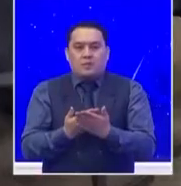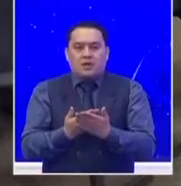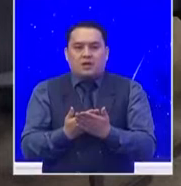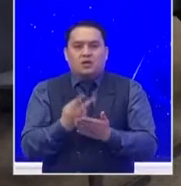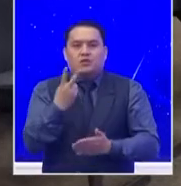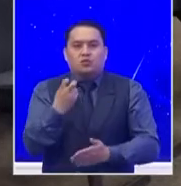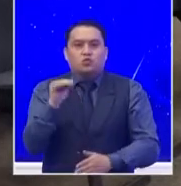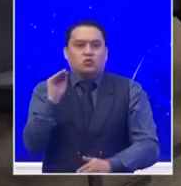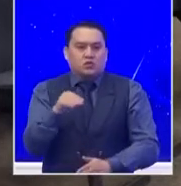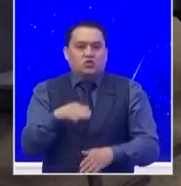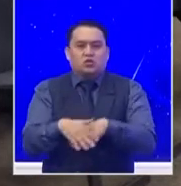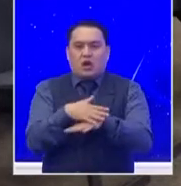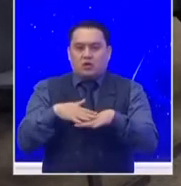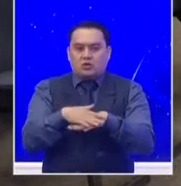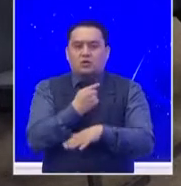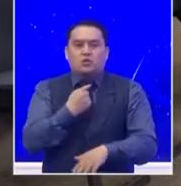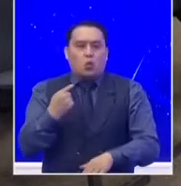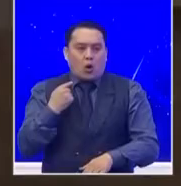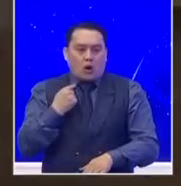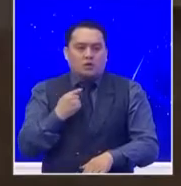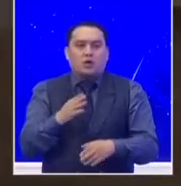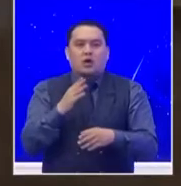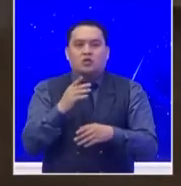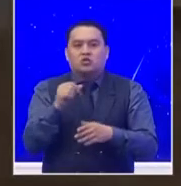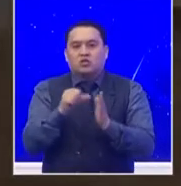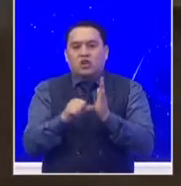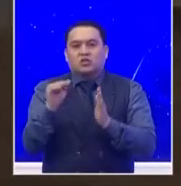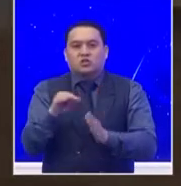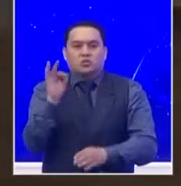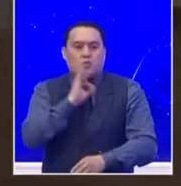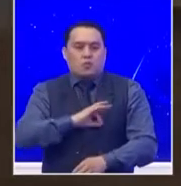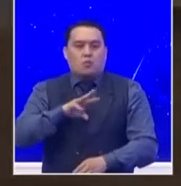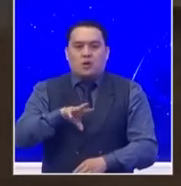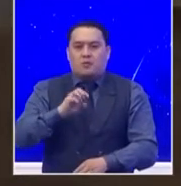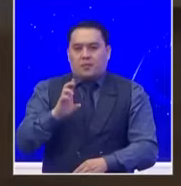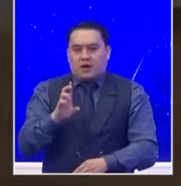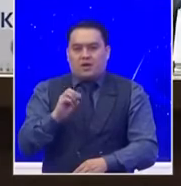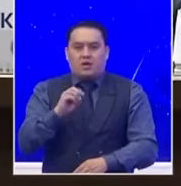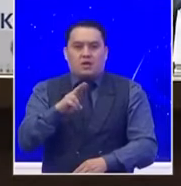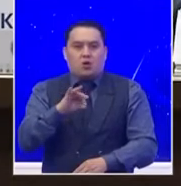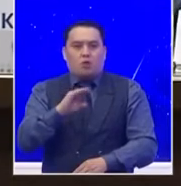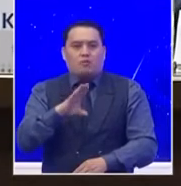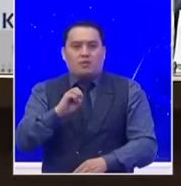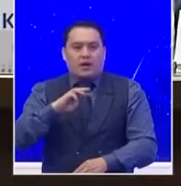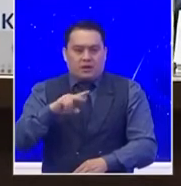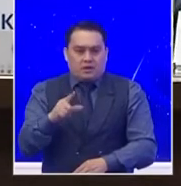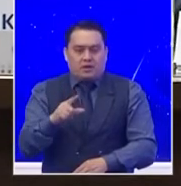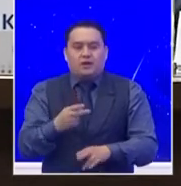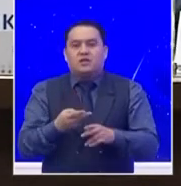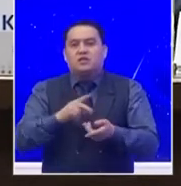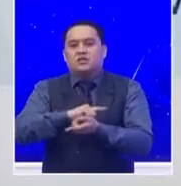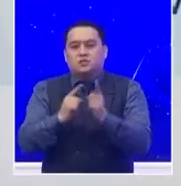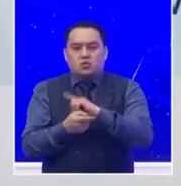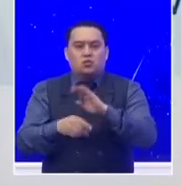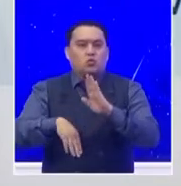почти 200-тысячного населения областного центра лишь более 6 тысяч пользуются мобильным приложением «ЕГОВ Мобайл». Чтобы изменить